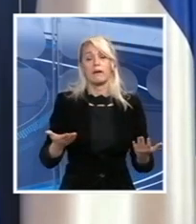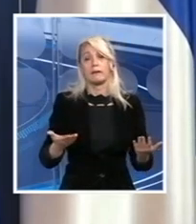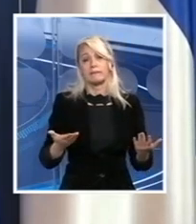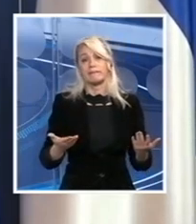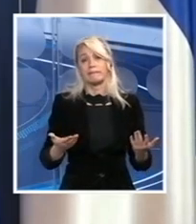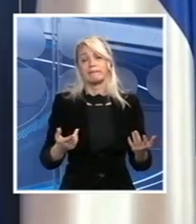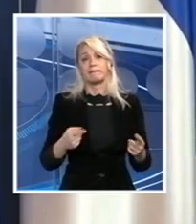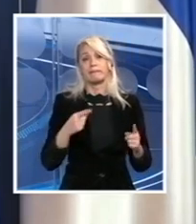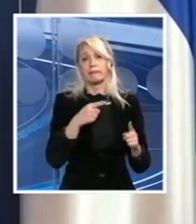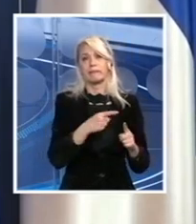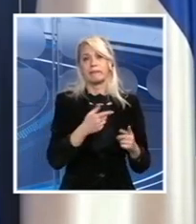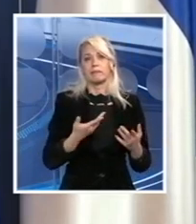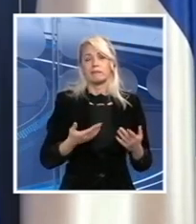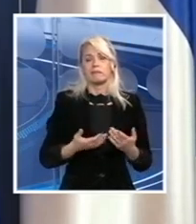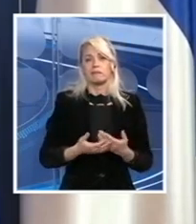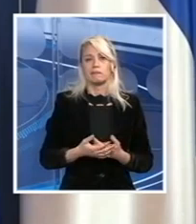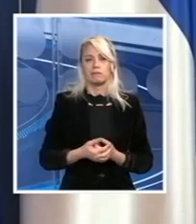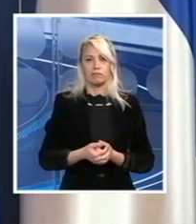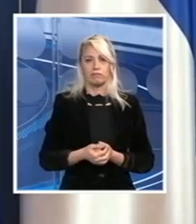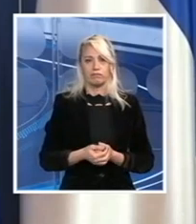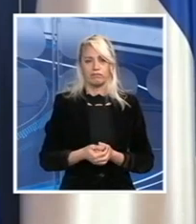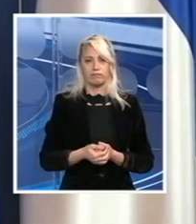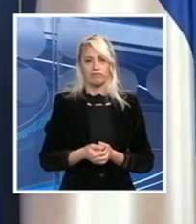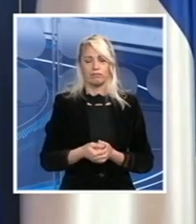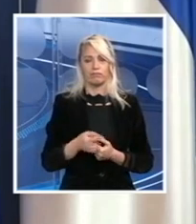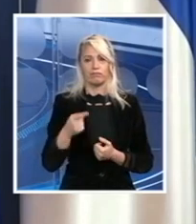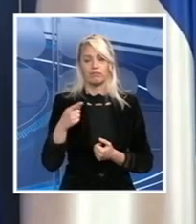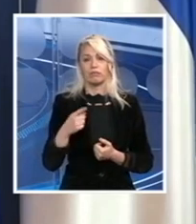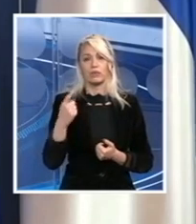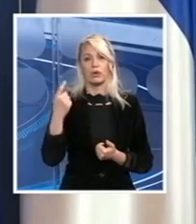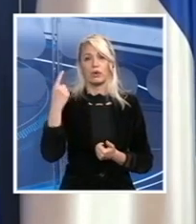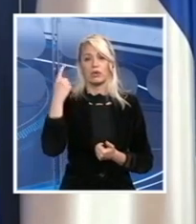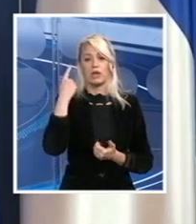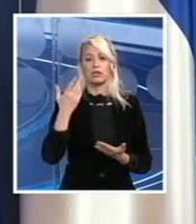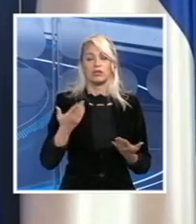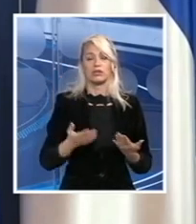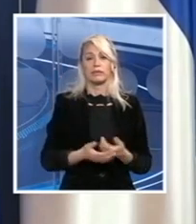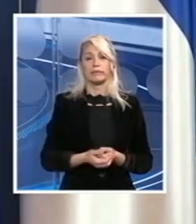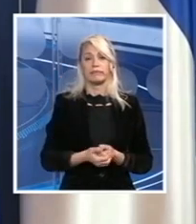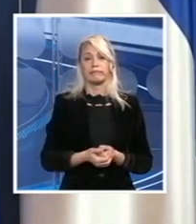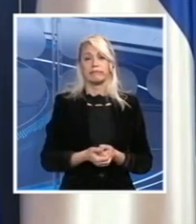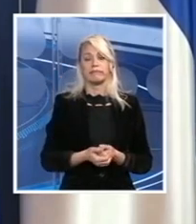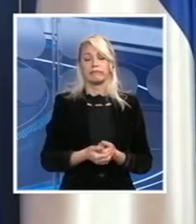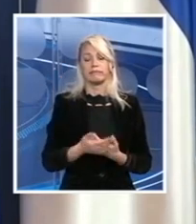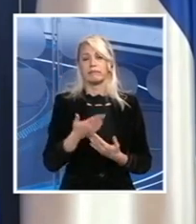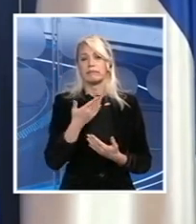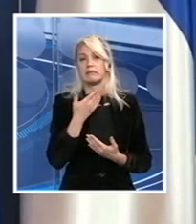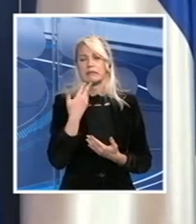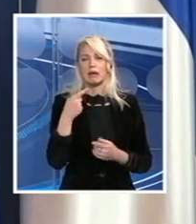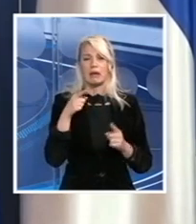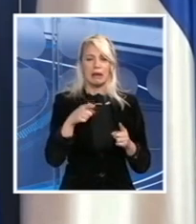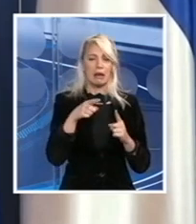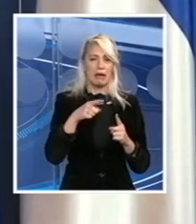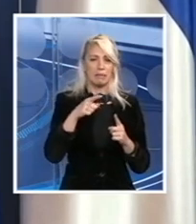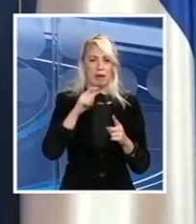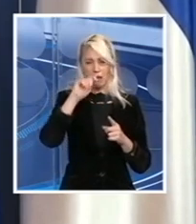za dizanje mere karantina. To da nije pozitivan, to pokazuje da nema nalaza tog DNK, to jest RNK